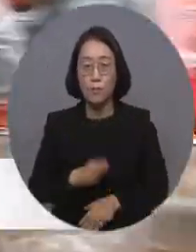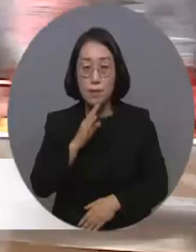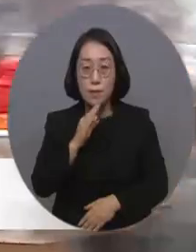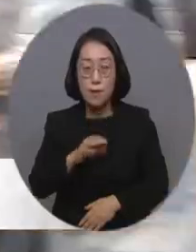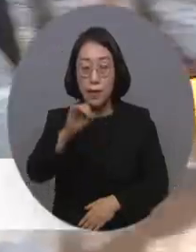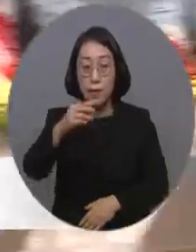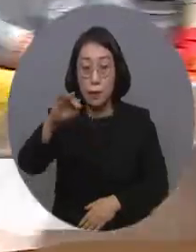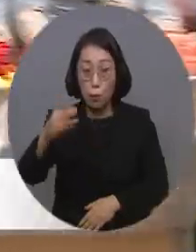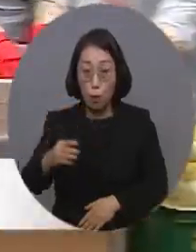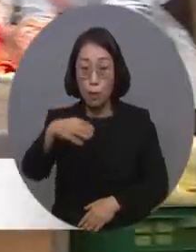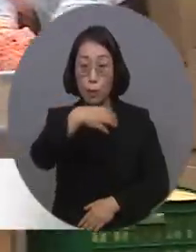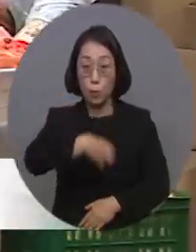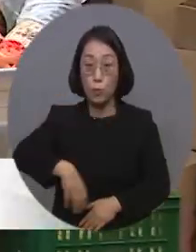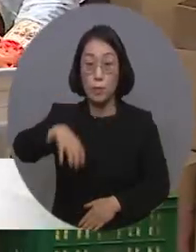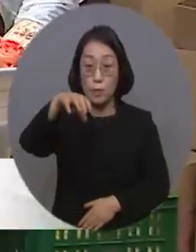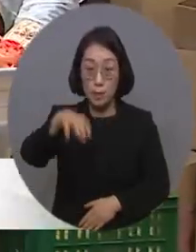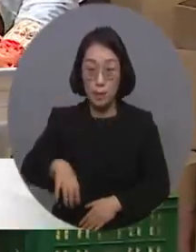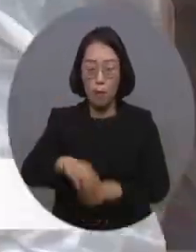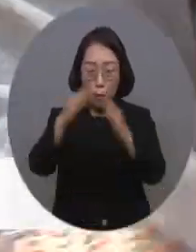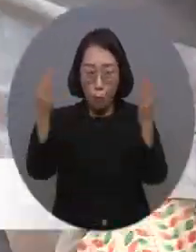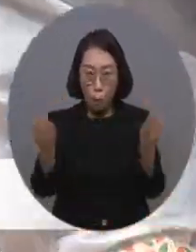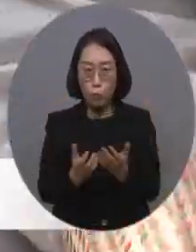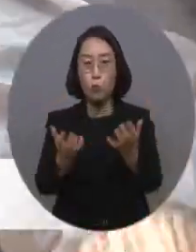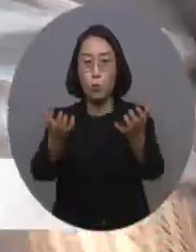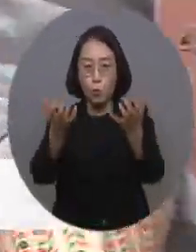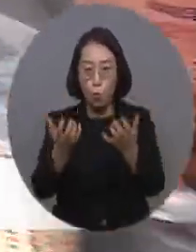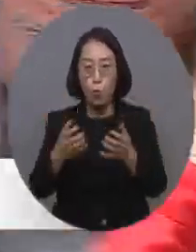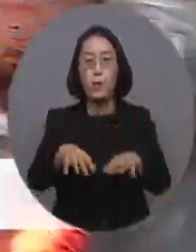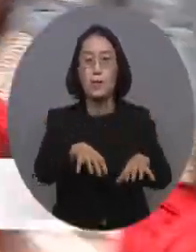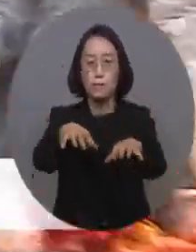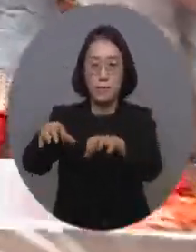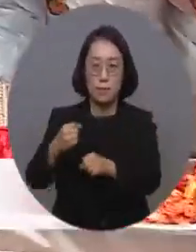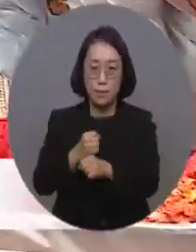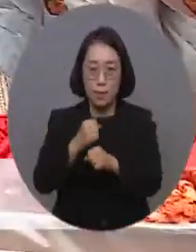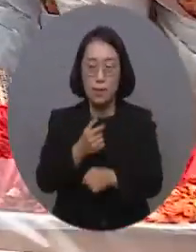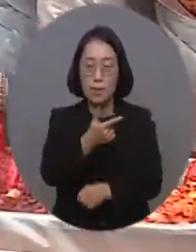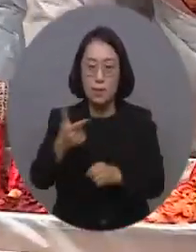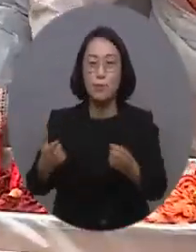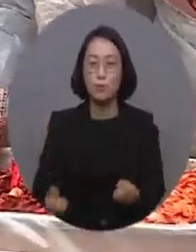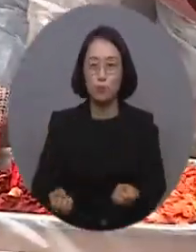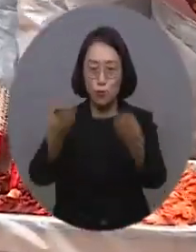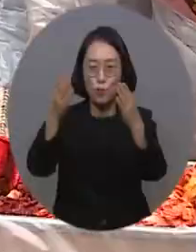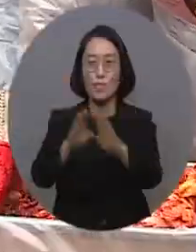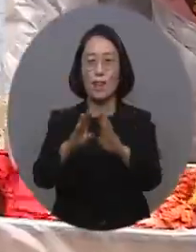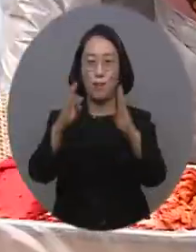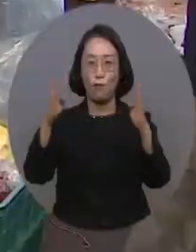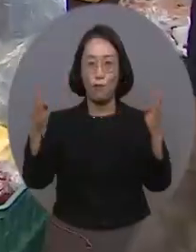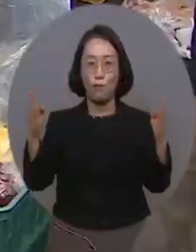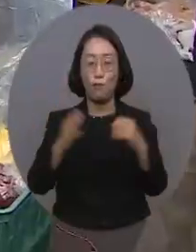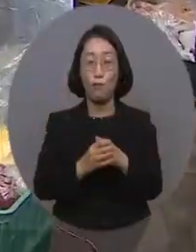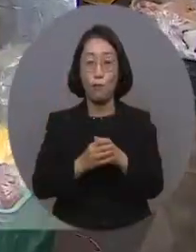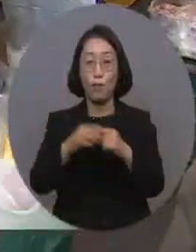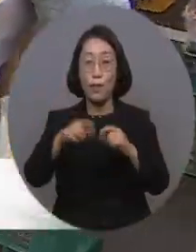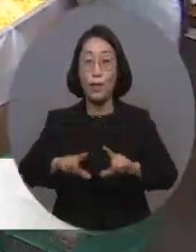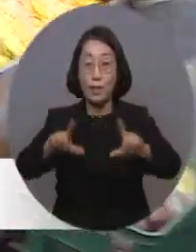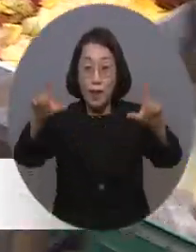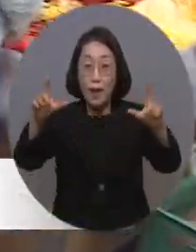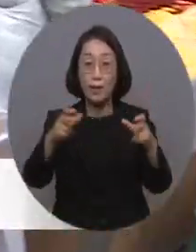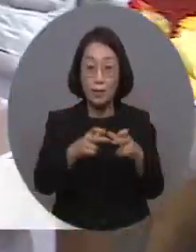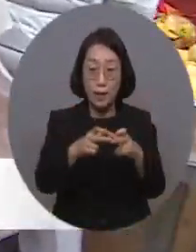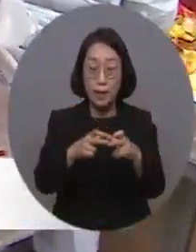일원이동 주민센터에서 모두가 함께하는 사랑의 김장 나눔 대축제가 열렸습니다. 이번 행사는